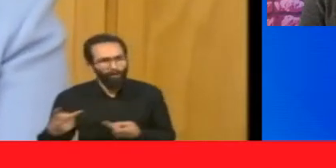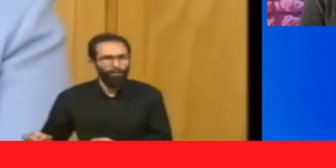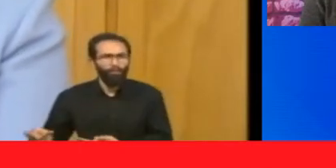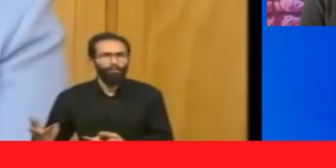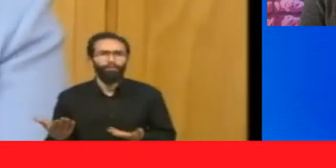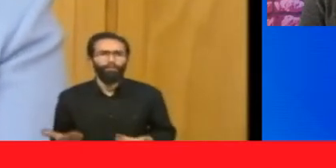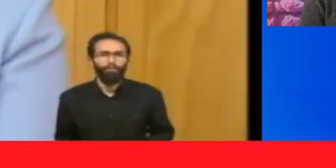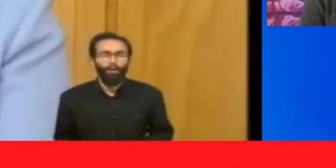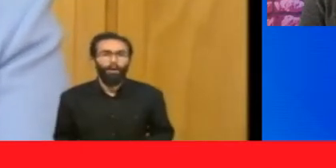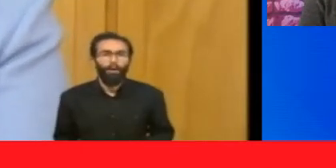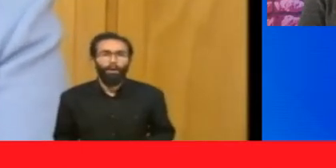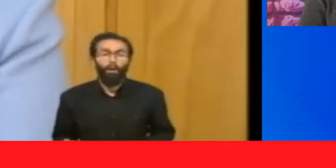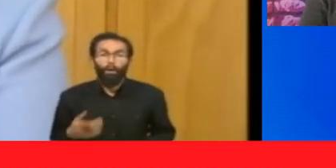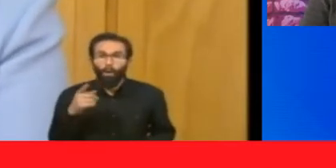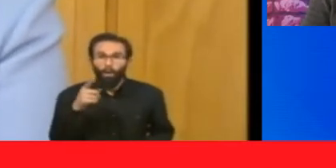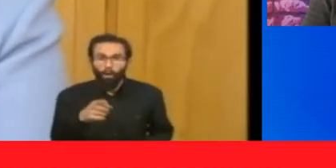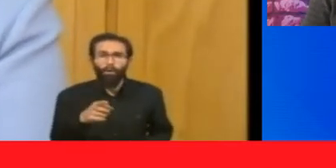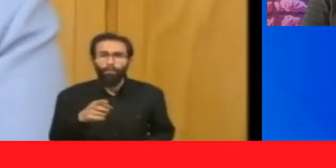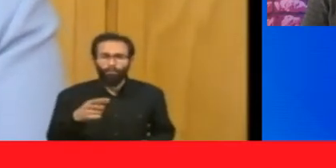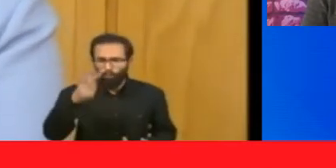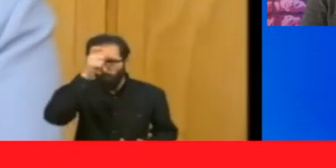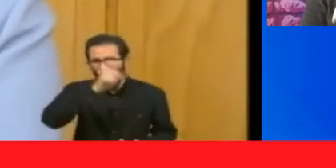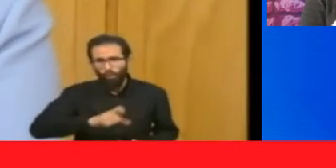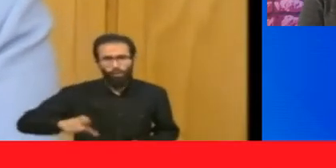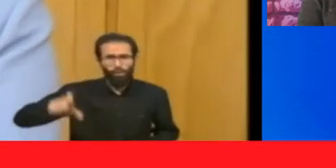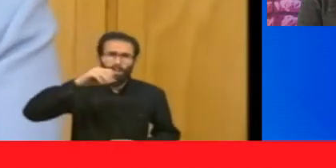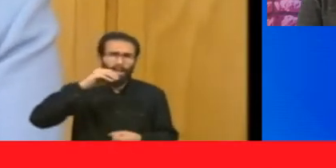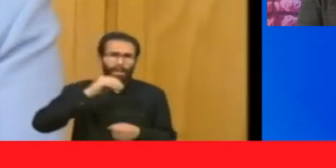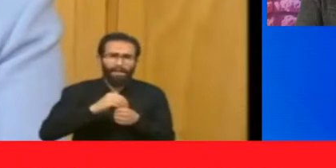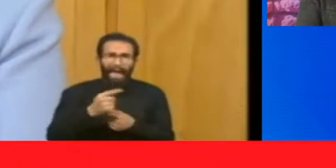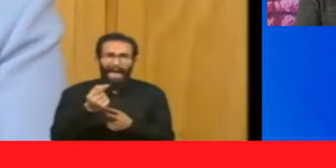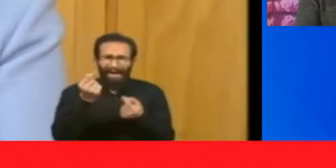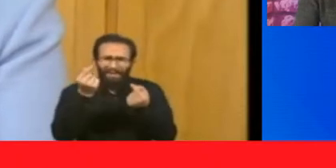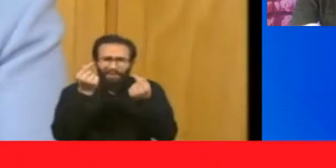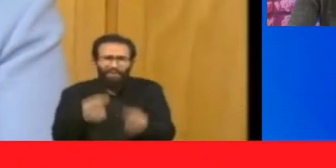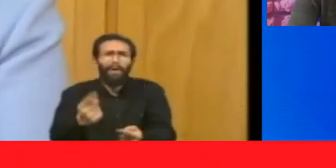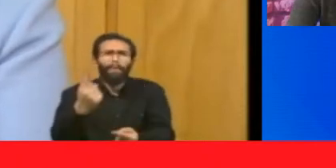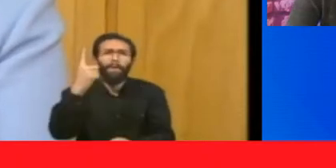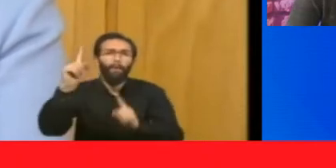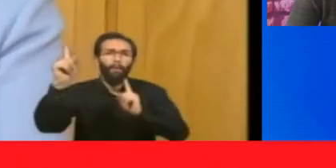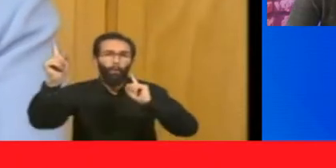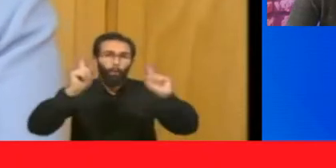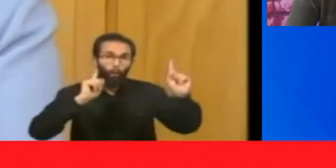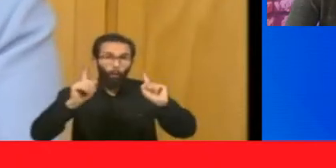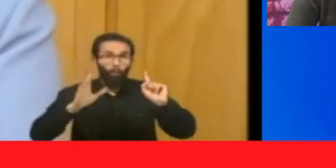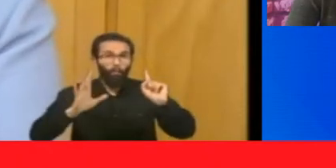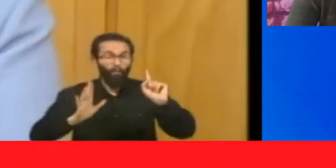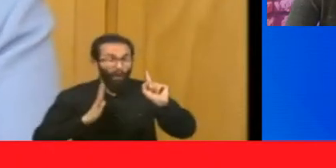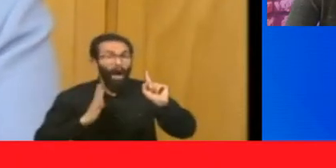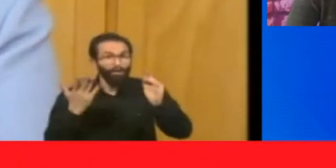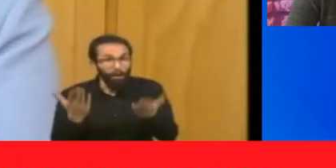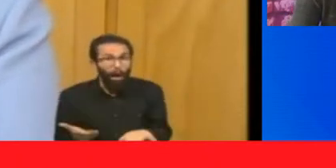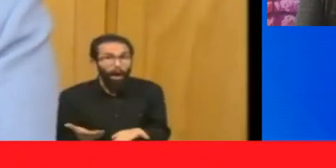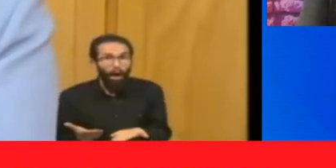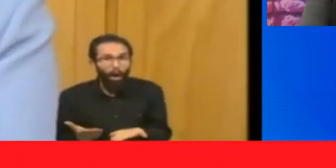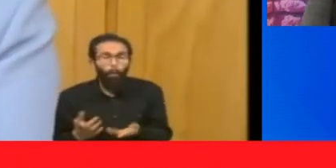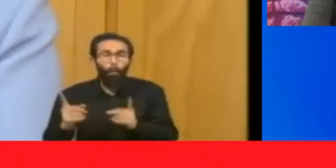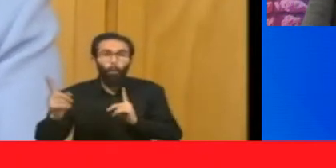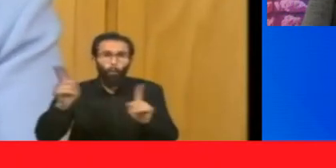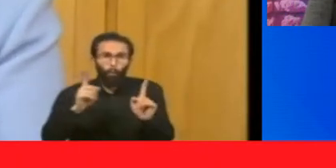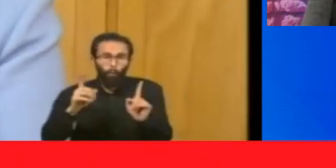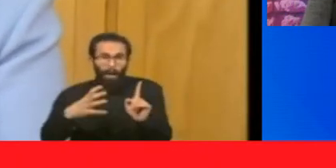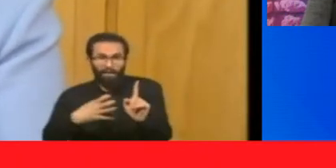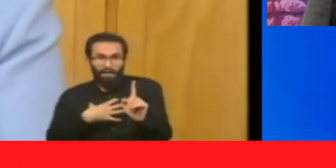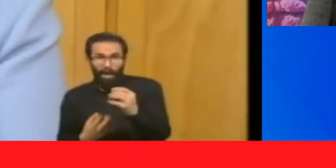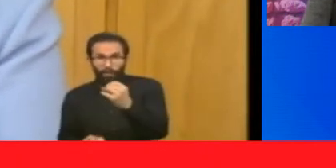arkadaşlar. Bu ülkede az da olsa eğer bir hukuk kırıntısı kaldıysa, hukukun onuruna sahip